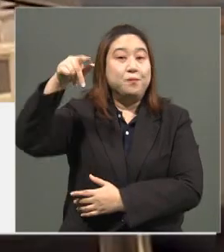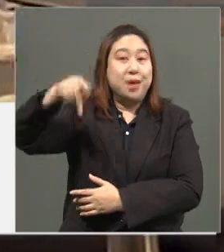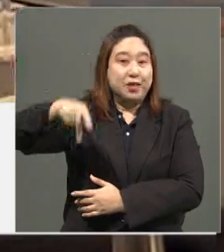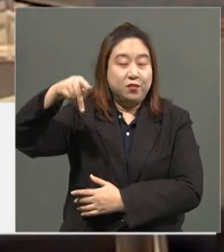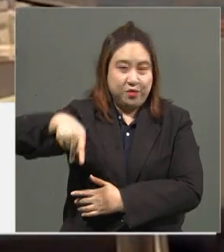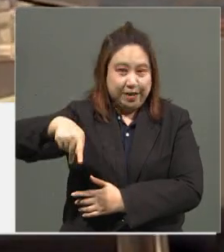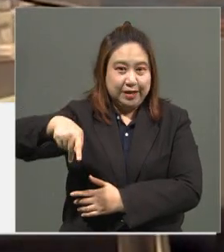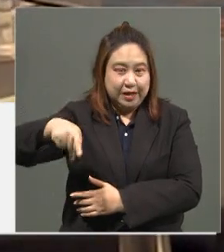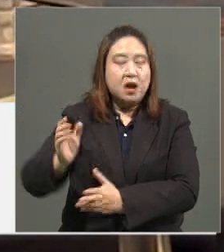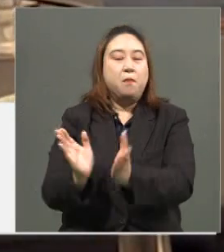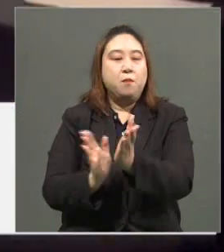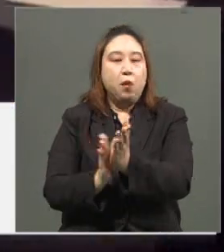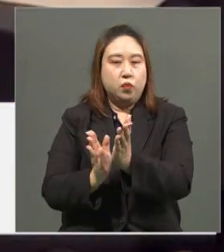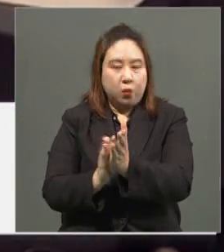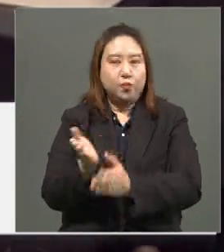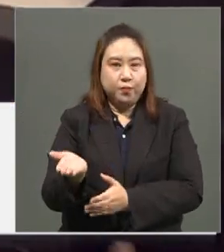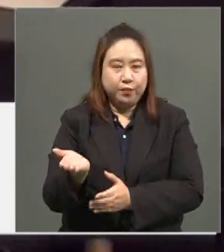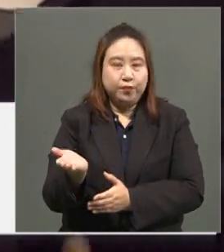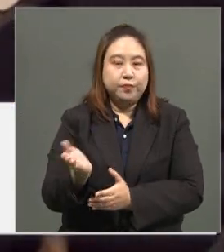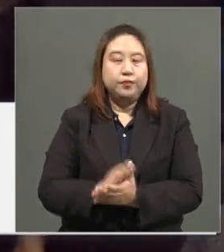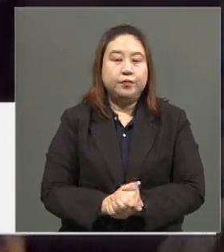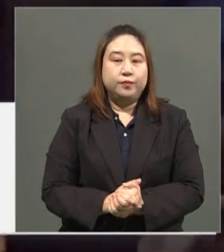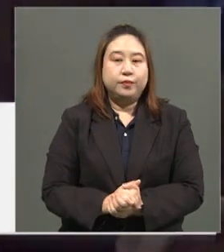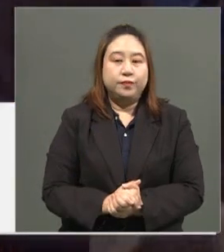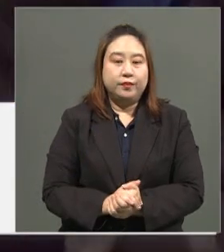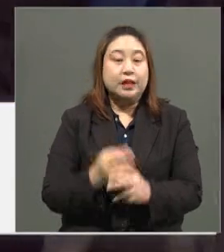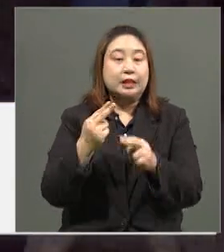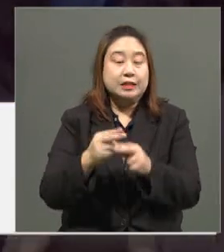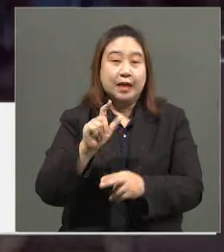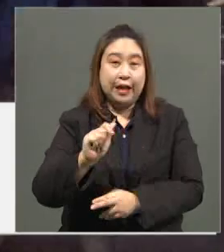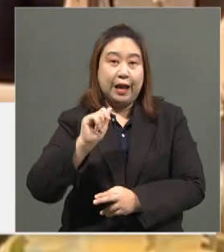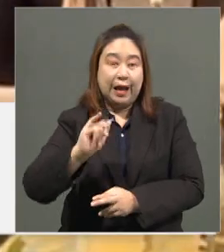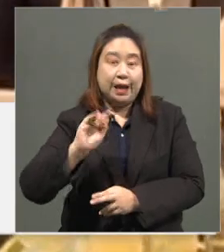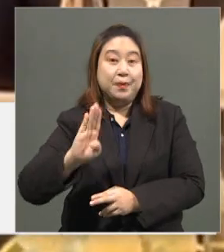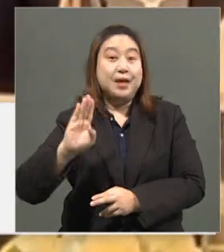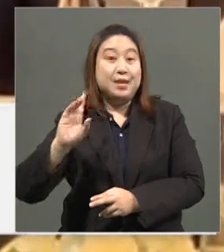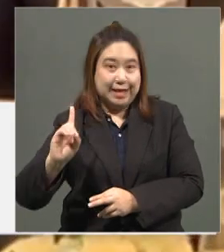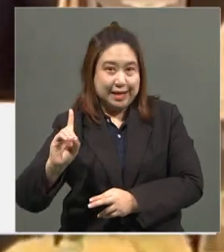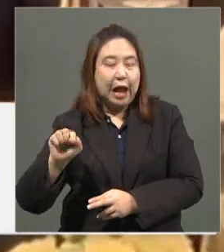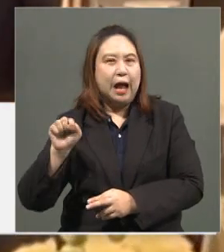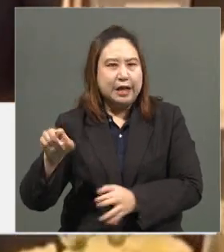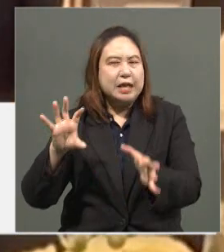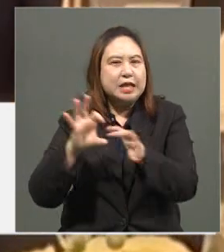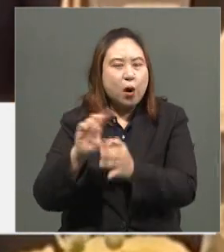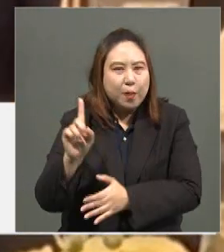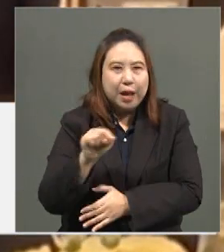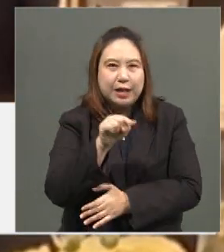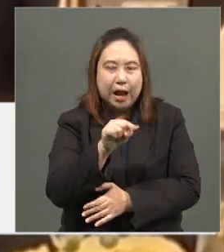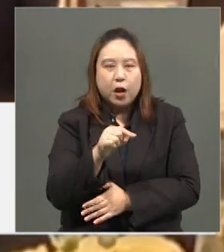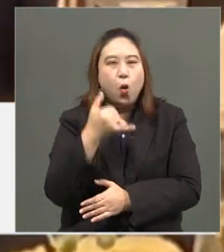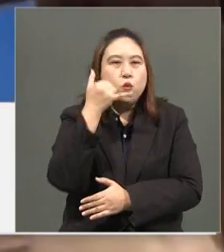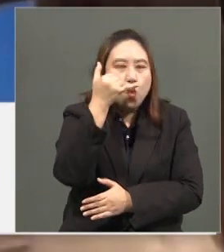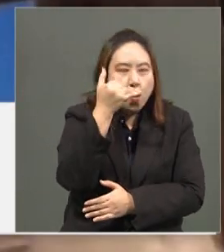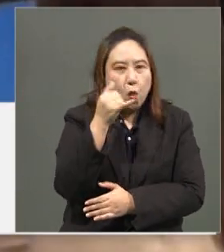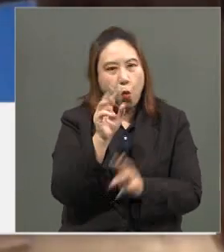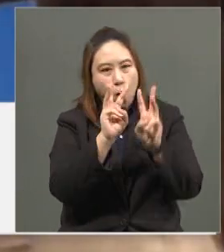institute for BroadcastingDevelopmentหรือว่า aib BDนะครับในการต่อสู้กับการหลอกลวงออนไลน์แล้วก็